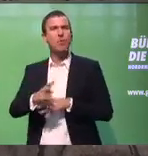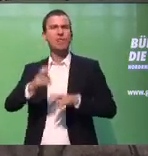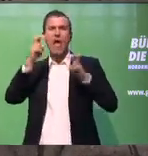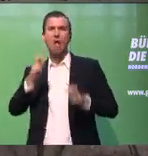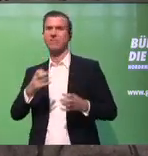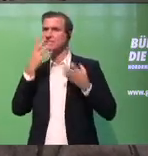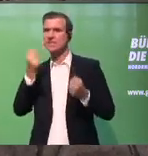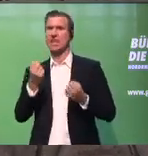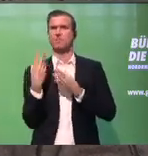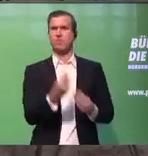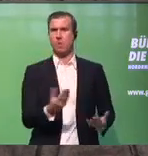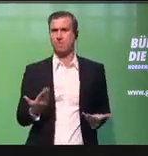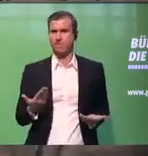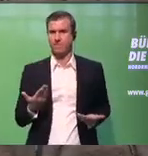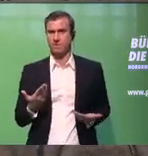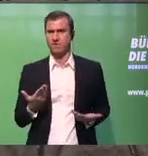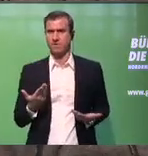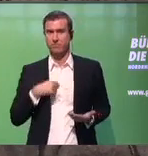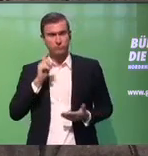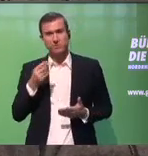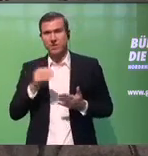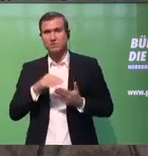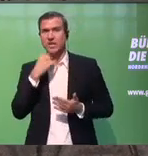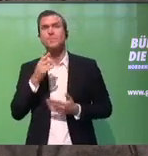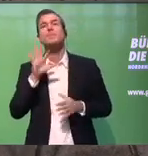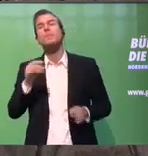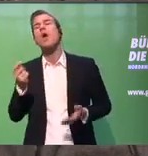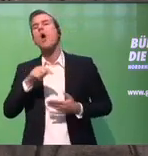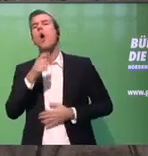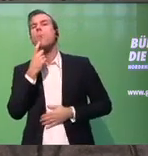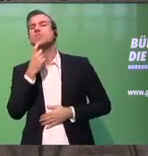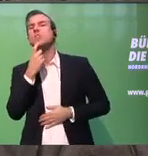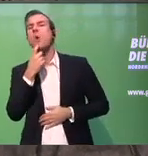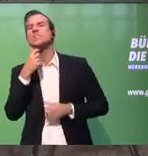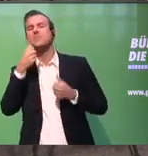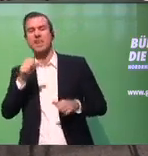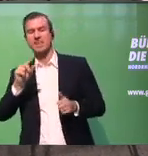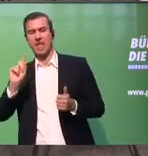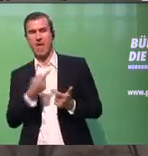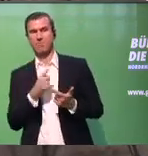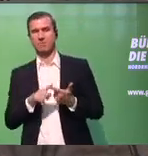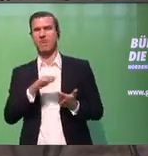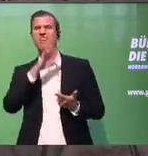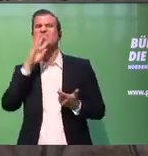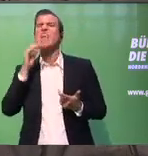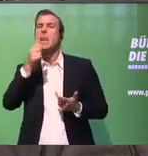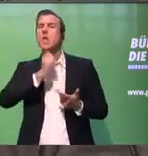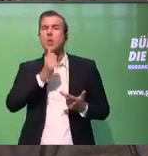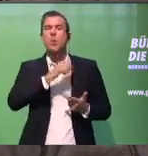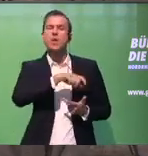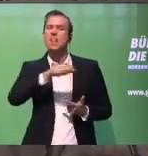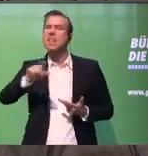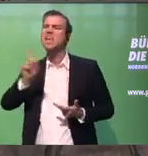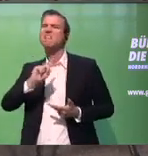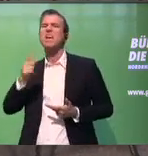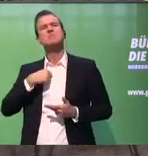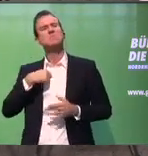sichern. Das muss man dazu sagen. Optionspflicht wird abgeschafft für viele Jugendliche, die sich entscheiden